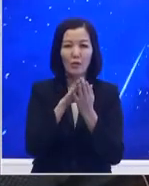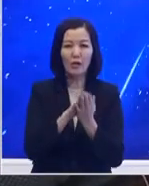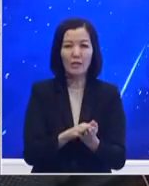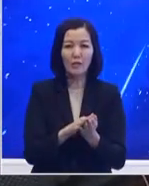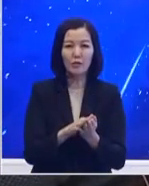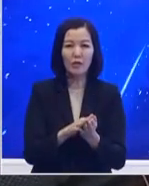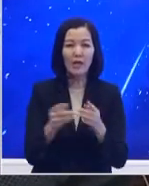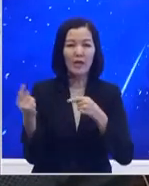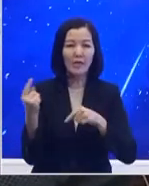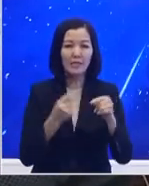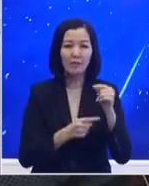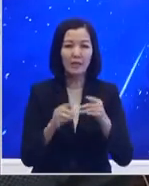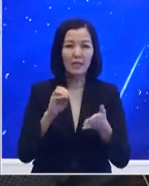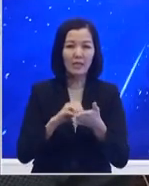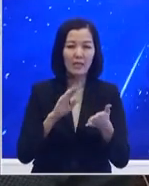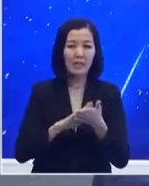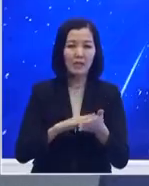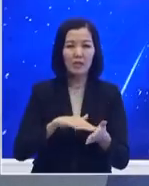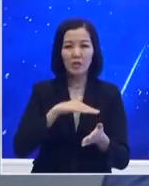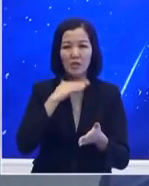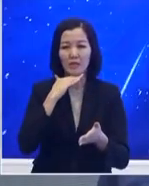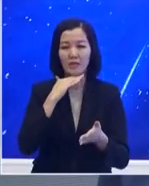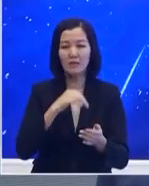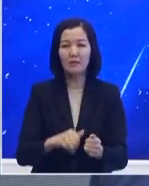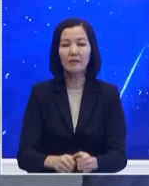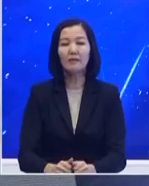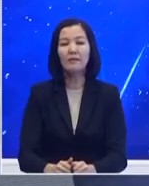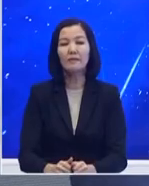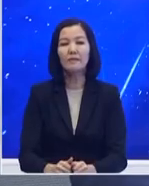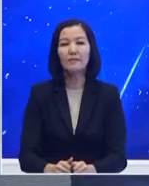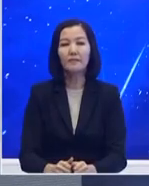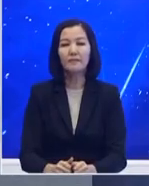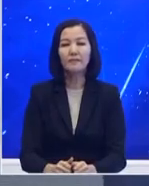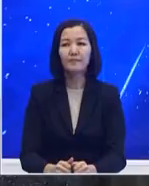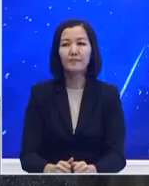жеке кәсіпкер ретінде тіркеу жеткілікті, дейді департамент өкілдері.